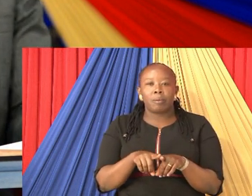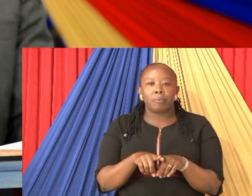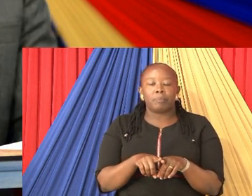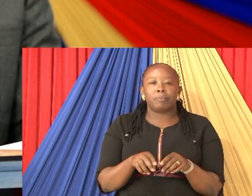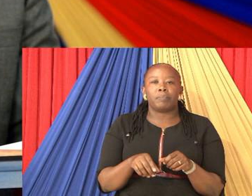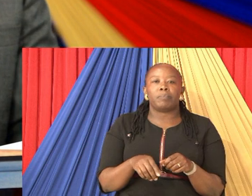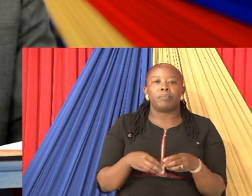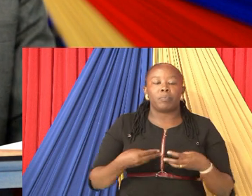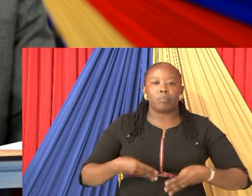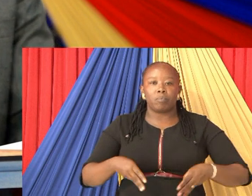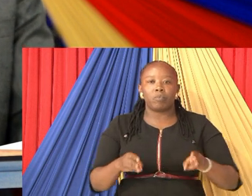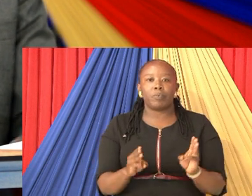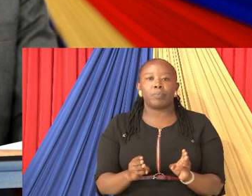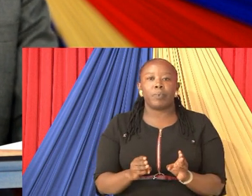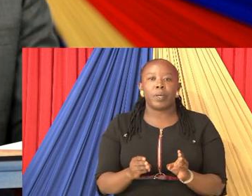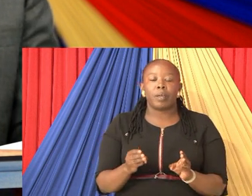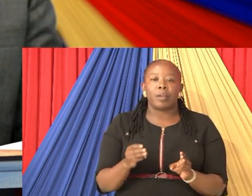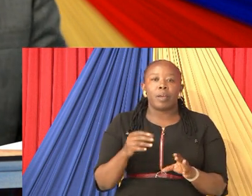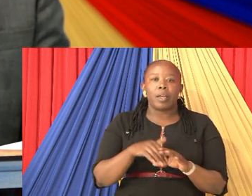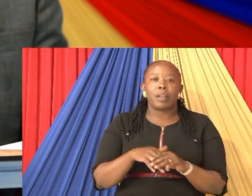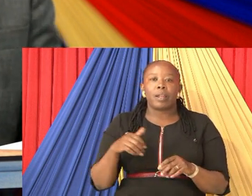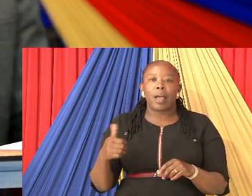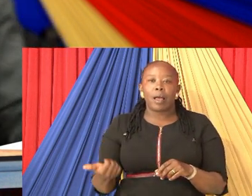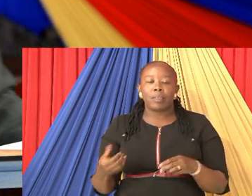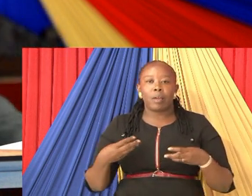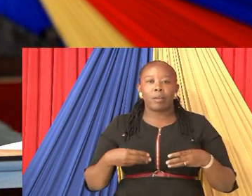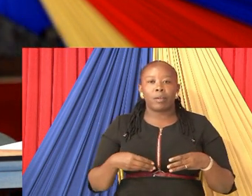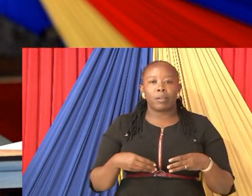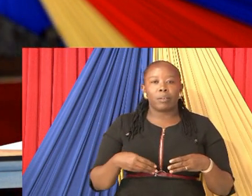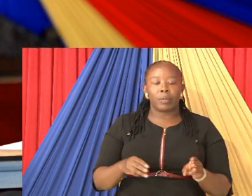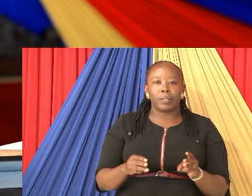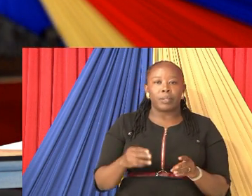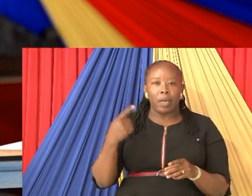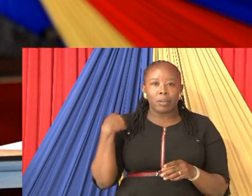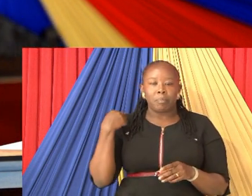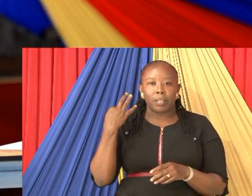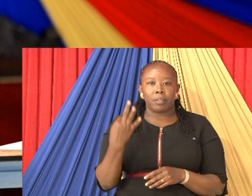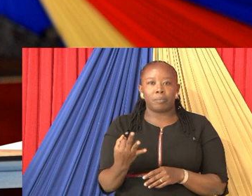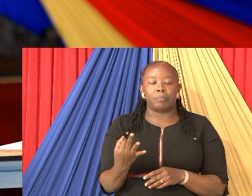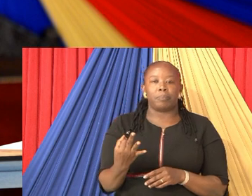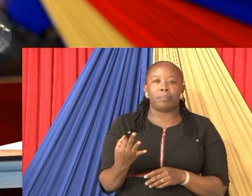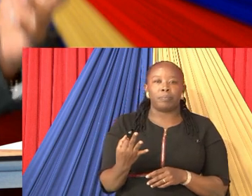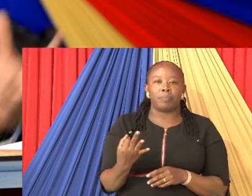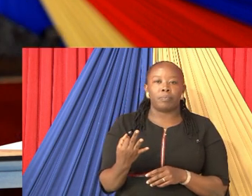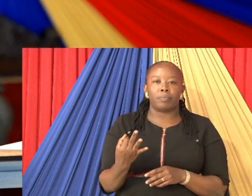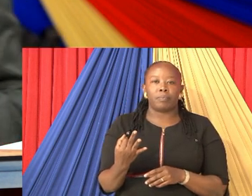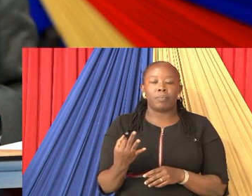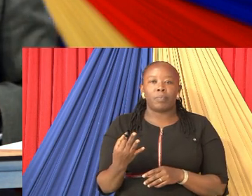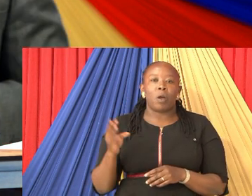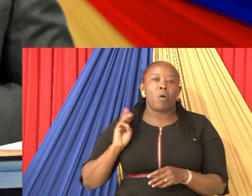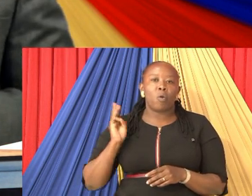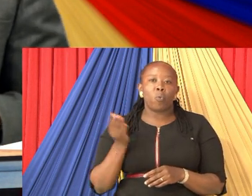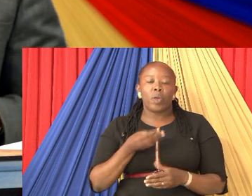kwa jinsi gani nyingine? Ya tatu ni kwamba tunamshukuru Mungu kwa kuwatambua ambao